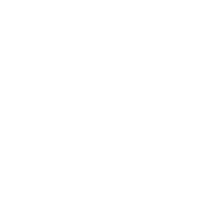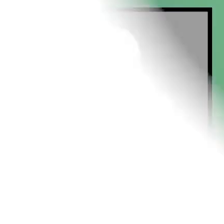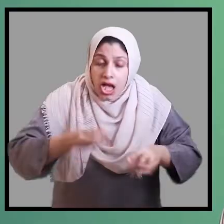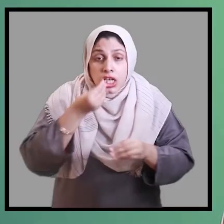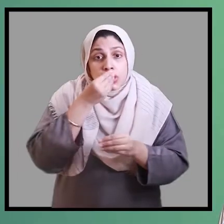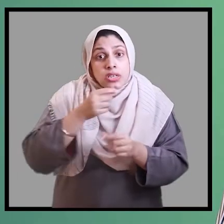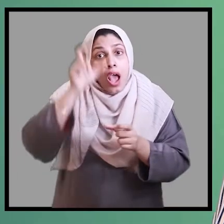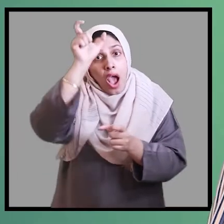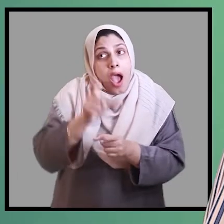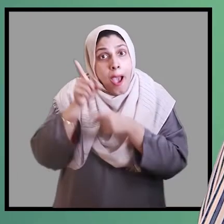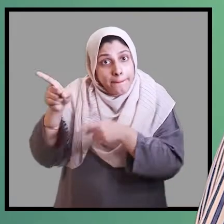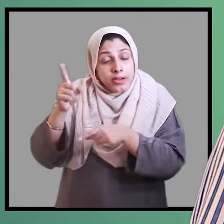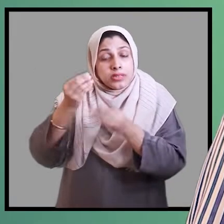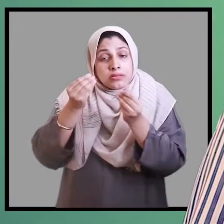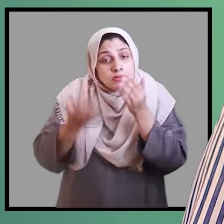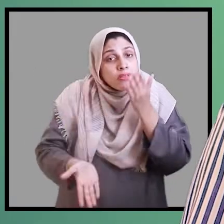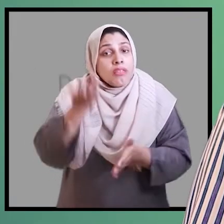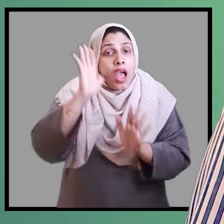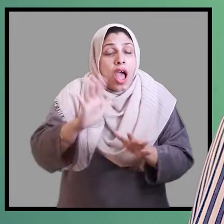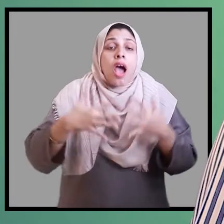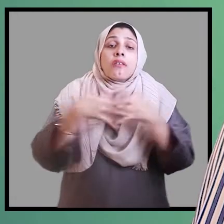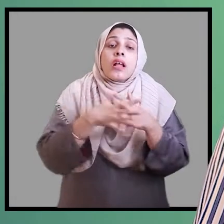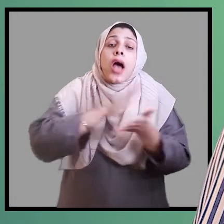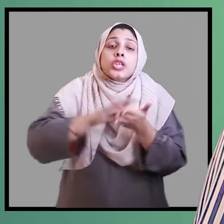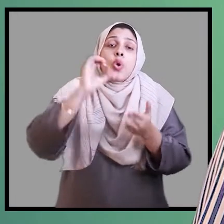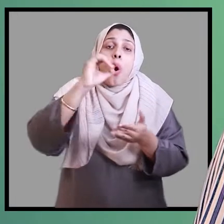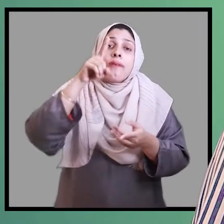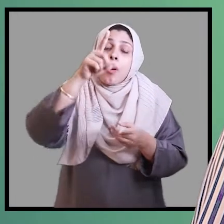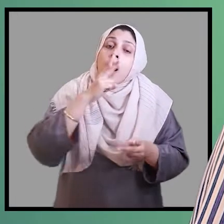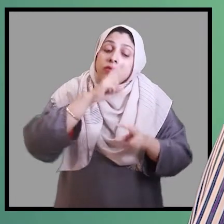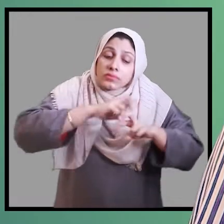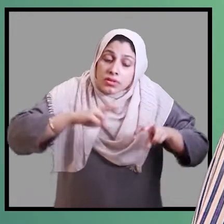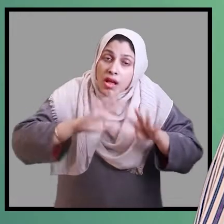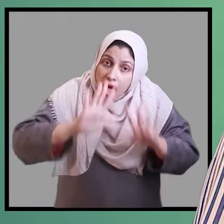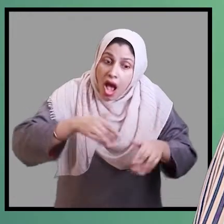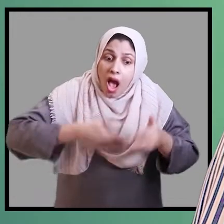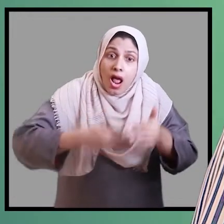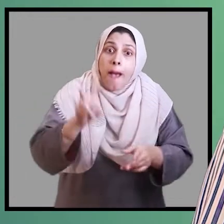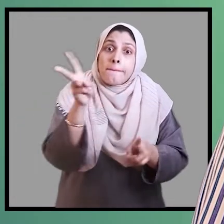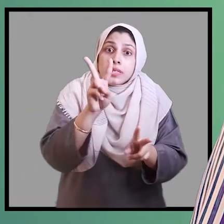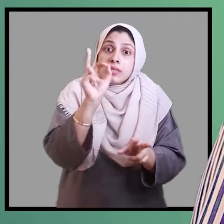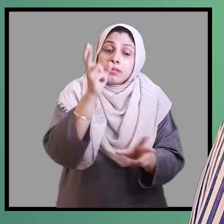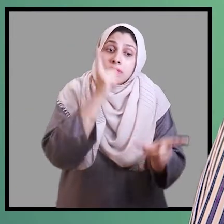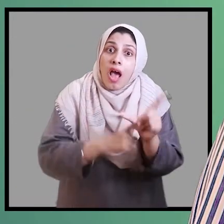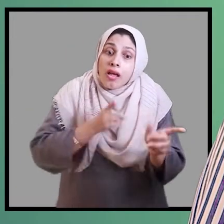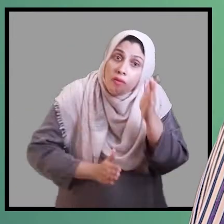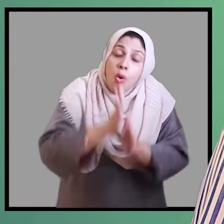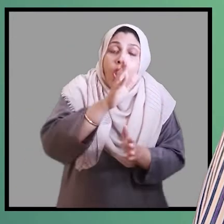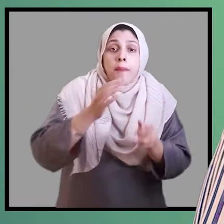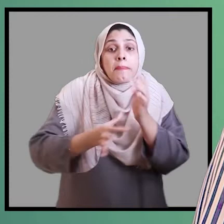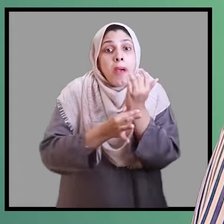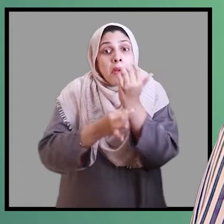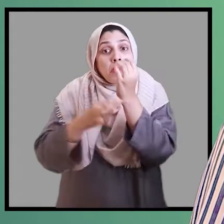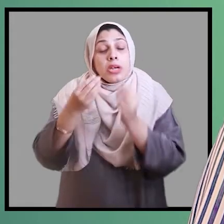तो इसलिए जैसे जैसे वक्त के साथ रिसर्च हो रही है कि शुगर के मर्ज जो है वो बढ़ रहा है और WHO की रिसर्च है कि